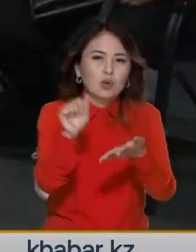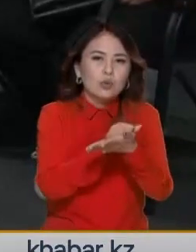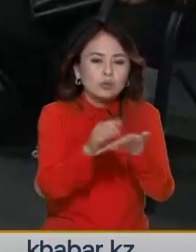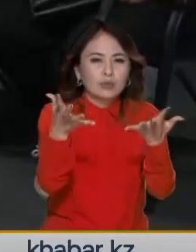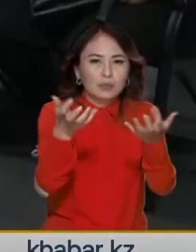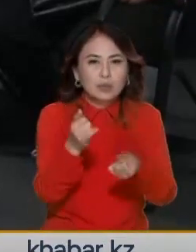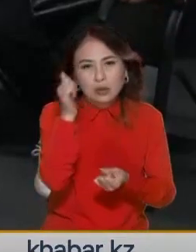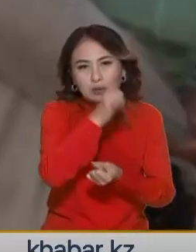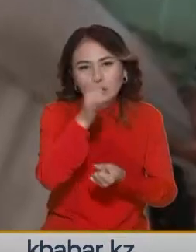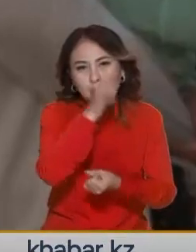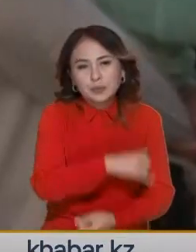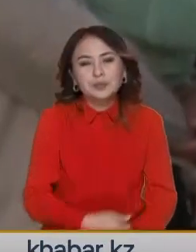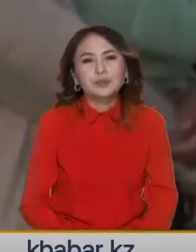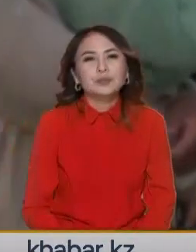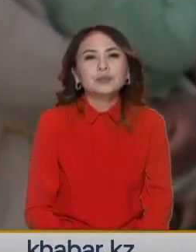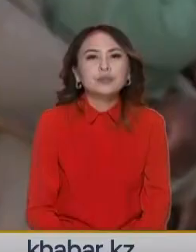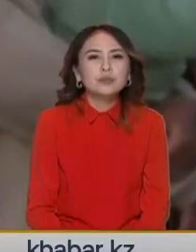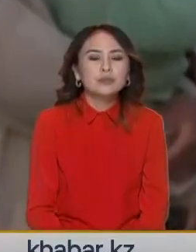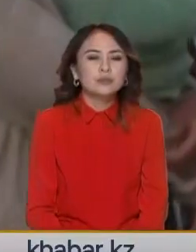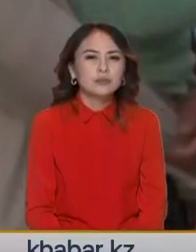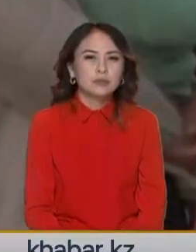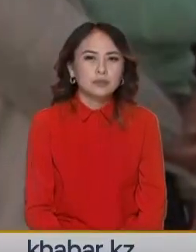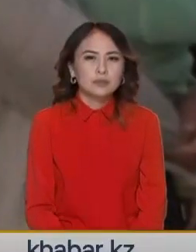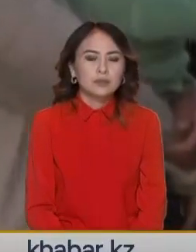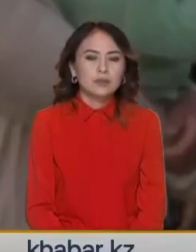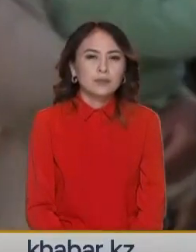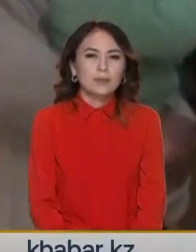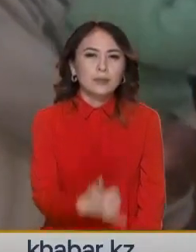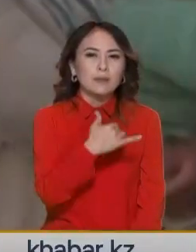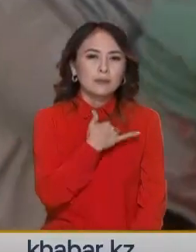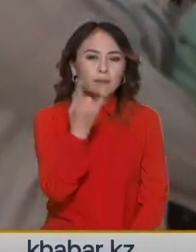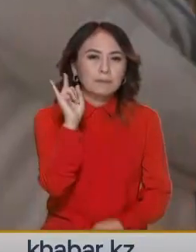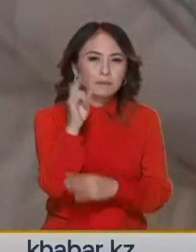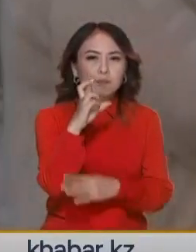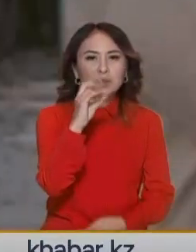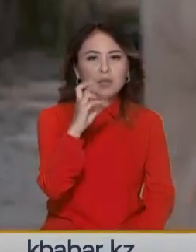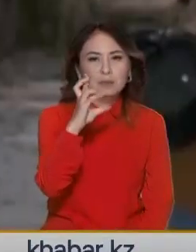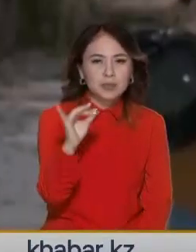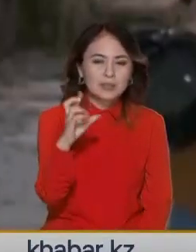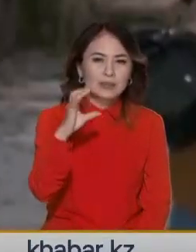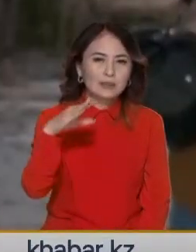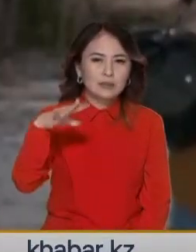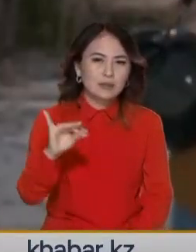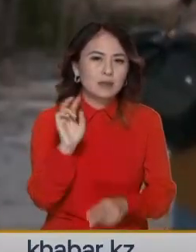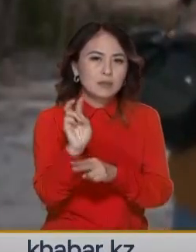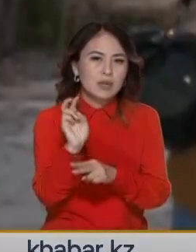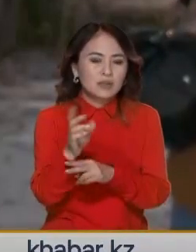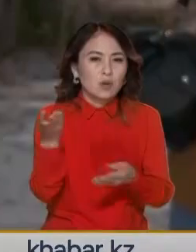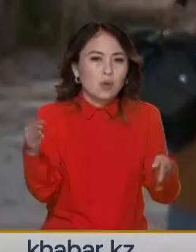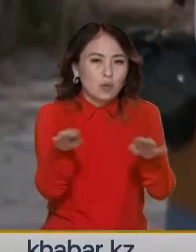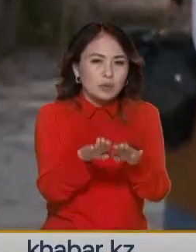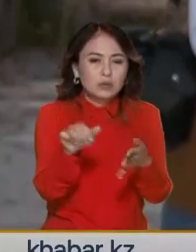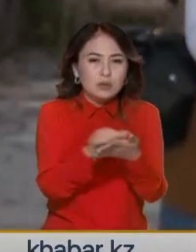алмай дал болып жүр. У меня ребенок ходит в Бэби-Сити один садик. Менің балам Бэби-Сити бір балабақшасына баратын, жабылып қалғалы